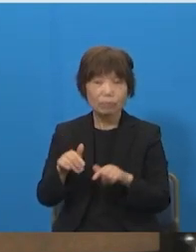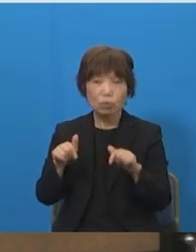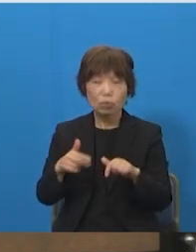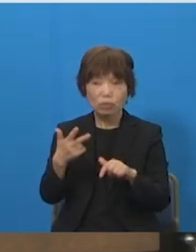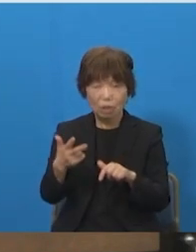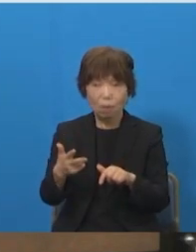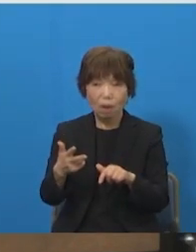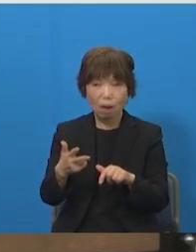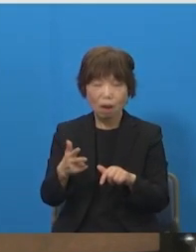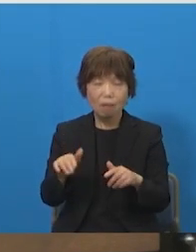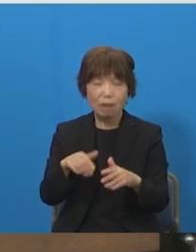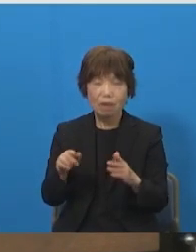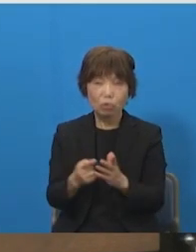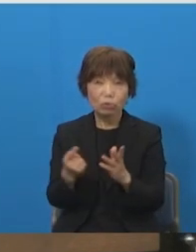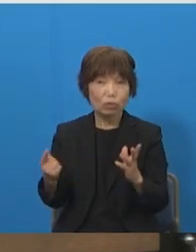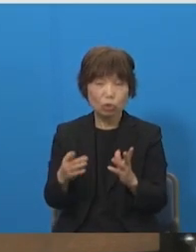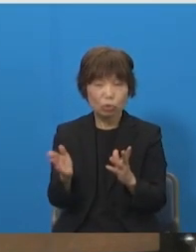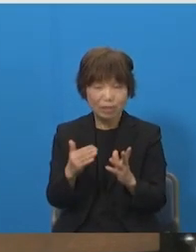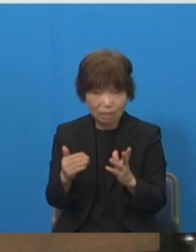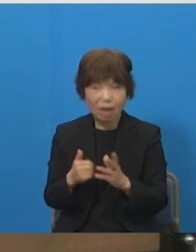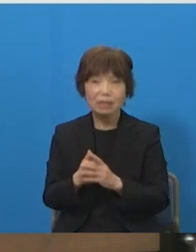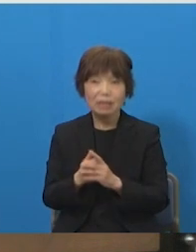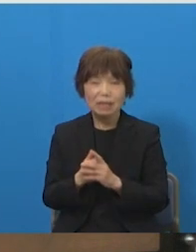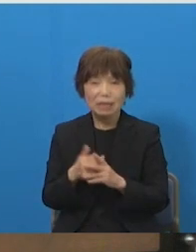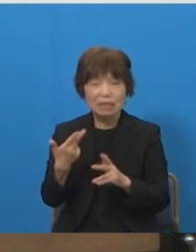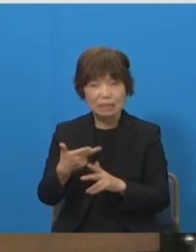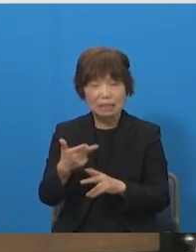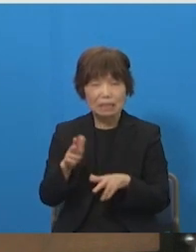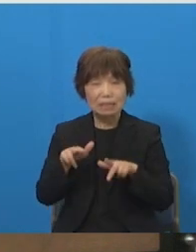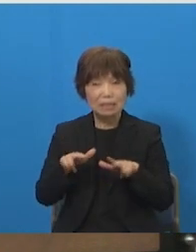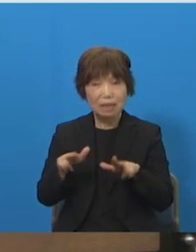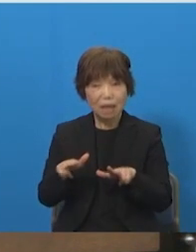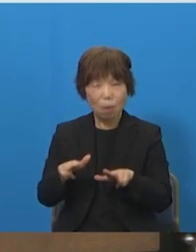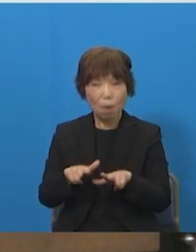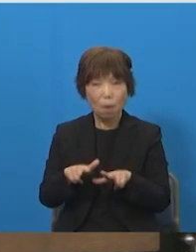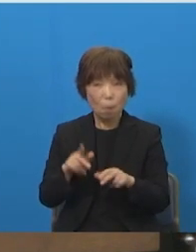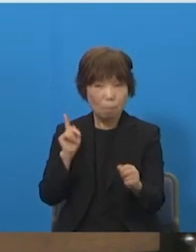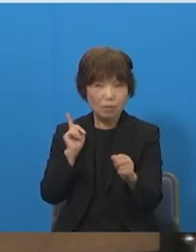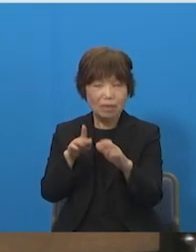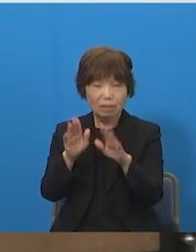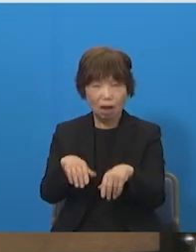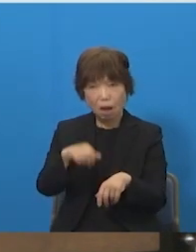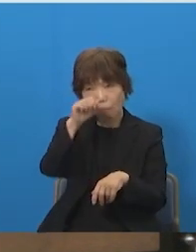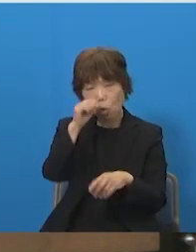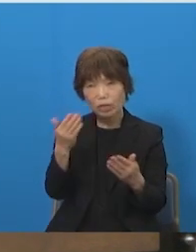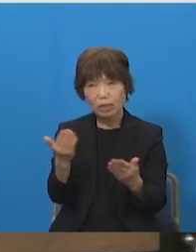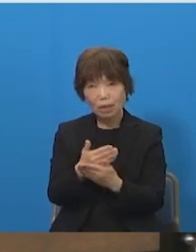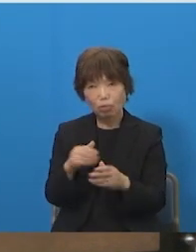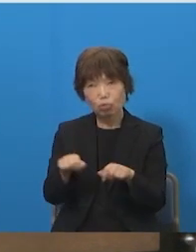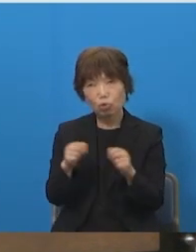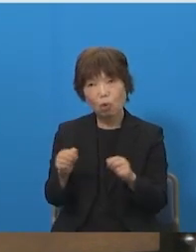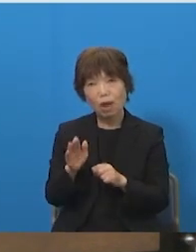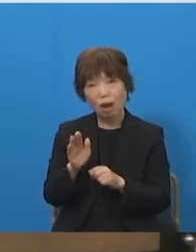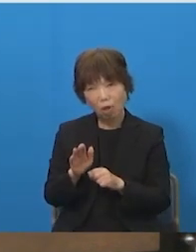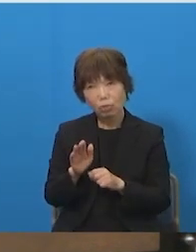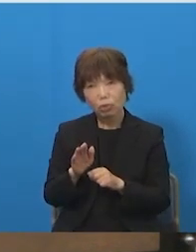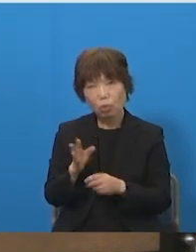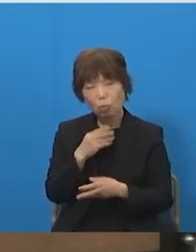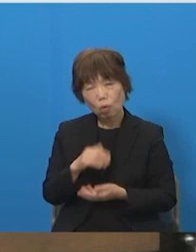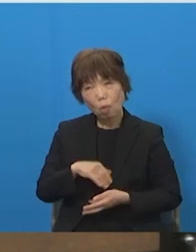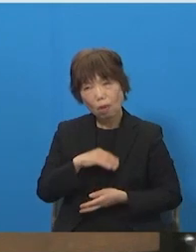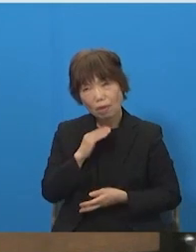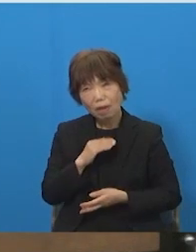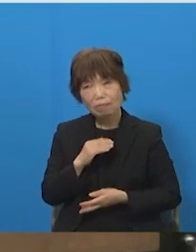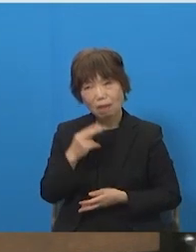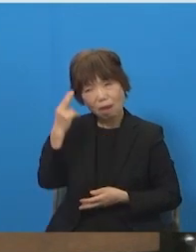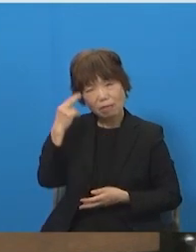では誰一人取り残さない姿勢を目指してこられました。病気になる、障害を持つ、年を重ね、